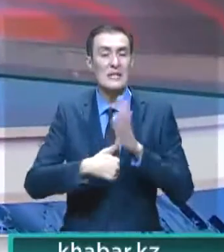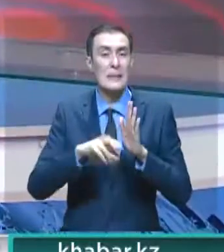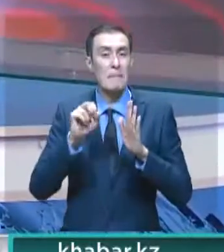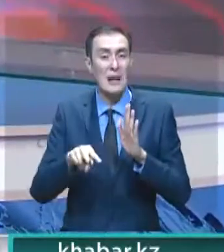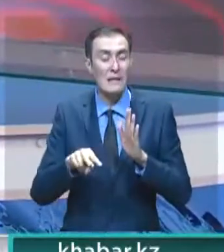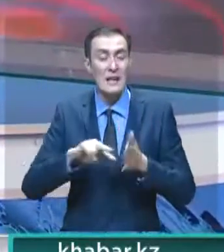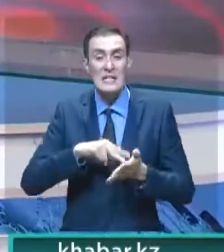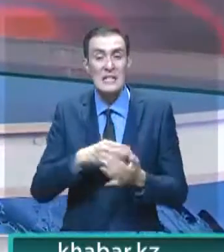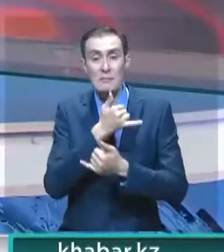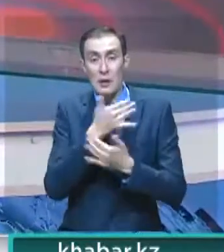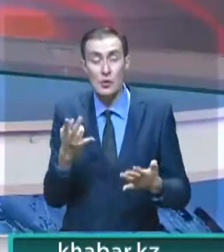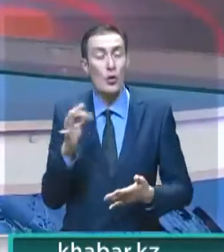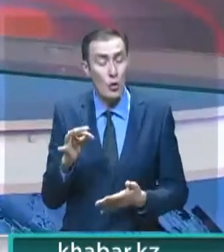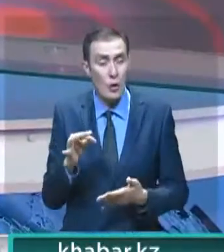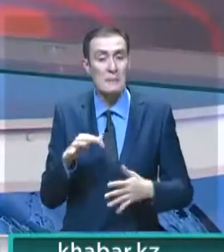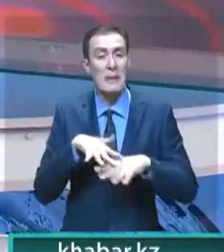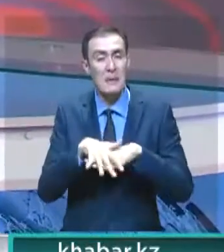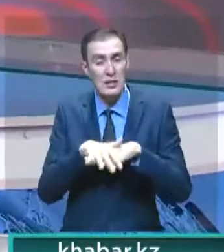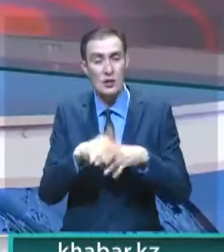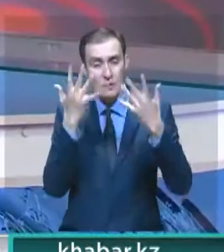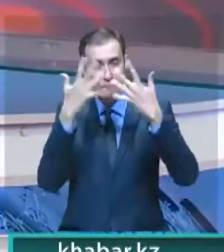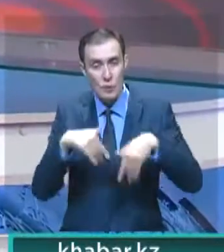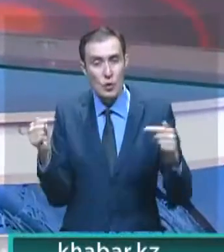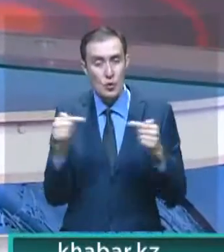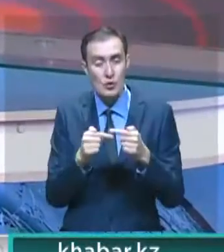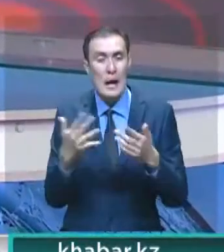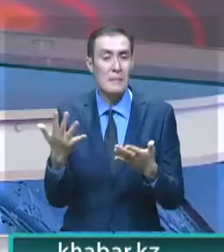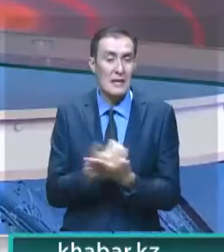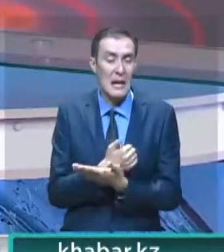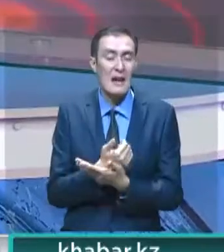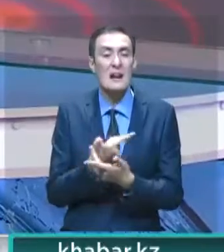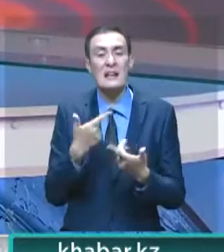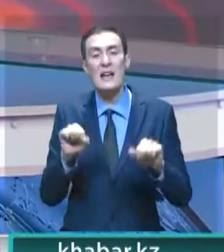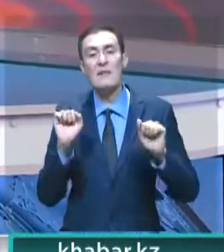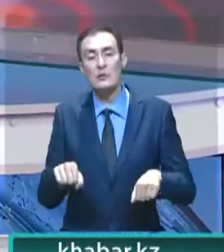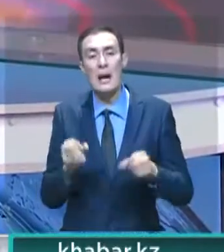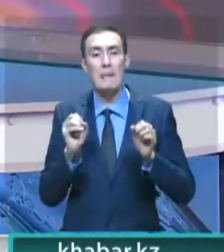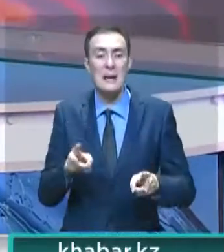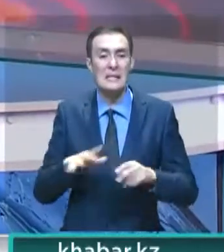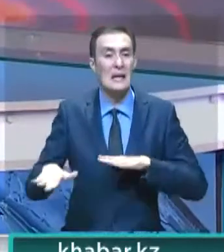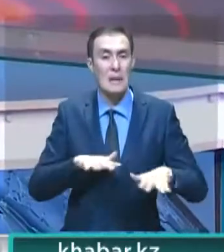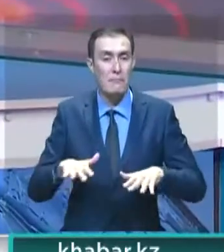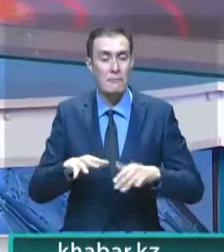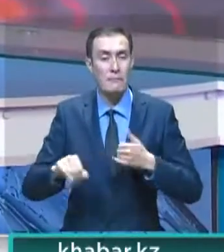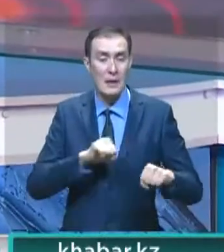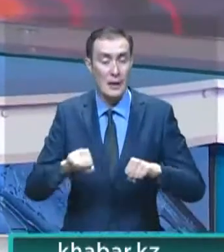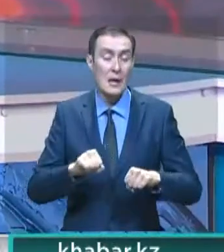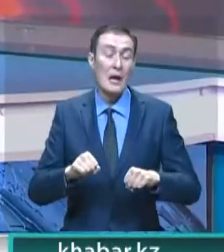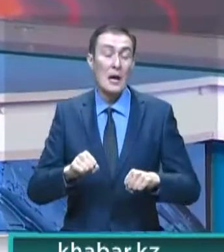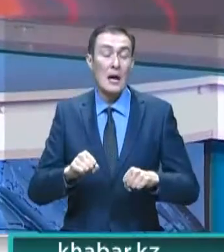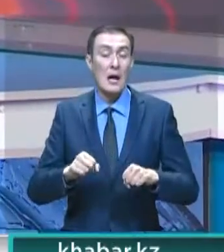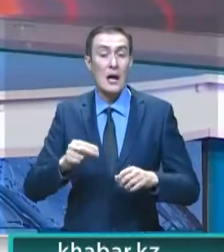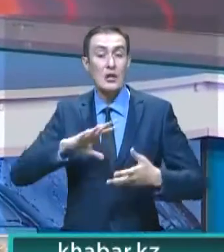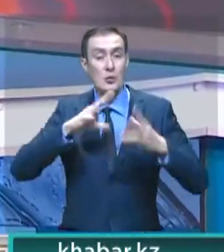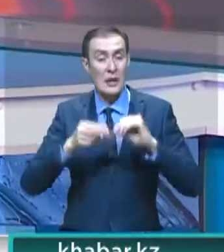не спрогнозируют, но зато с математической точностью определят потенциально опасные к земным колебаниям территории. Результаты